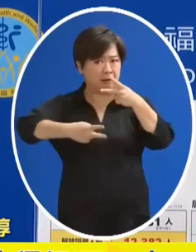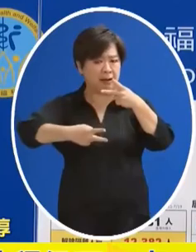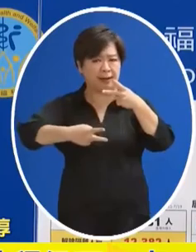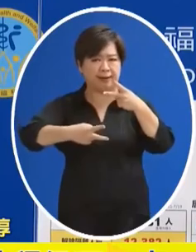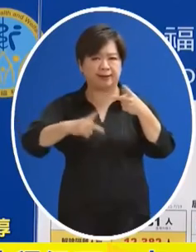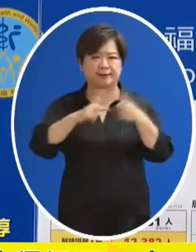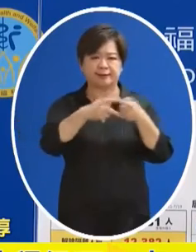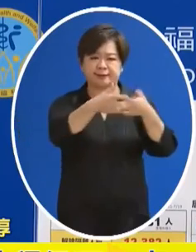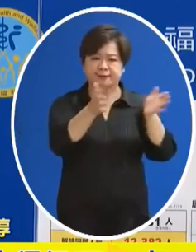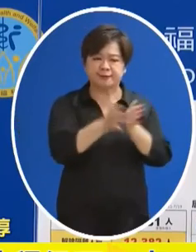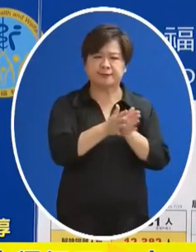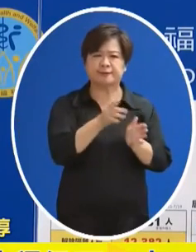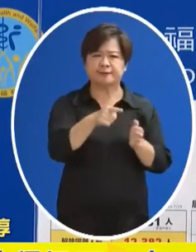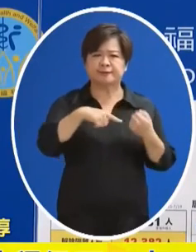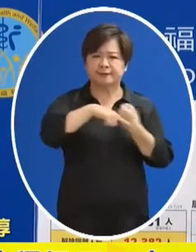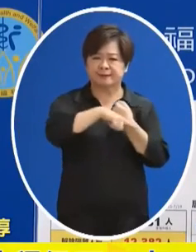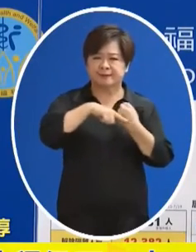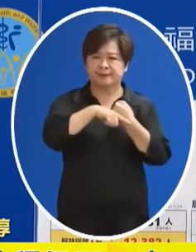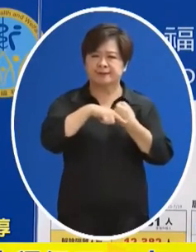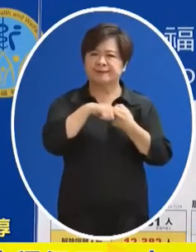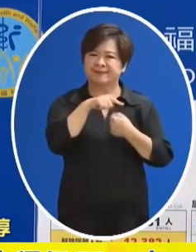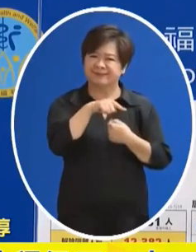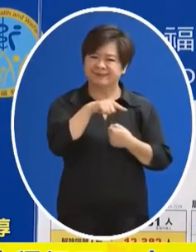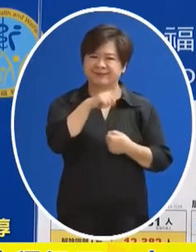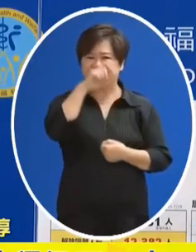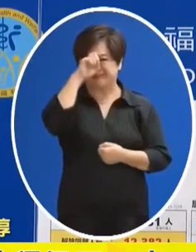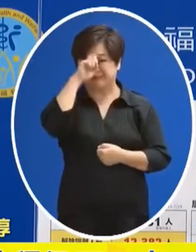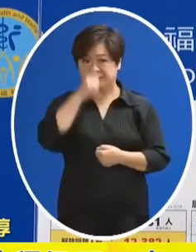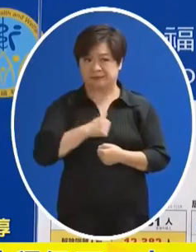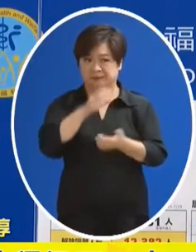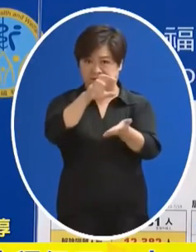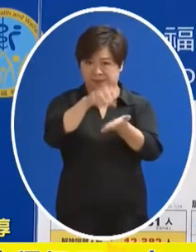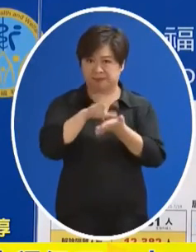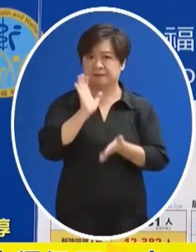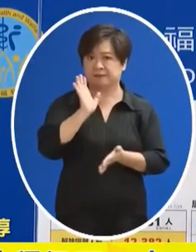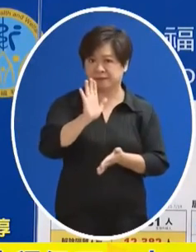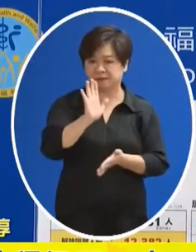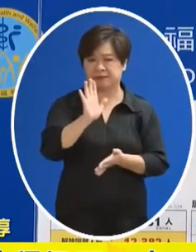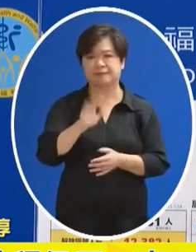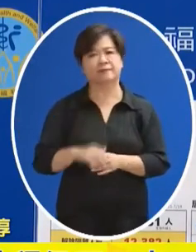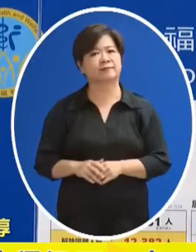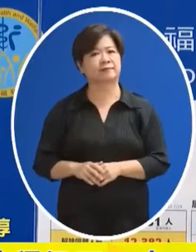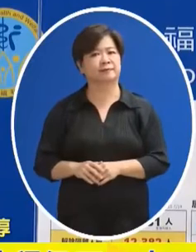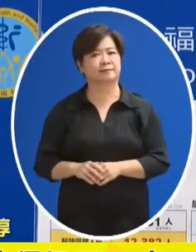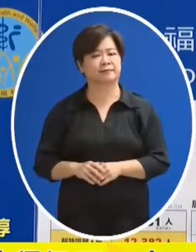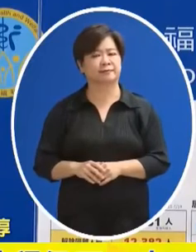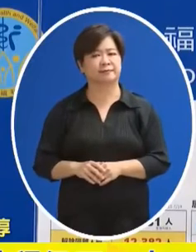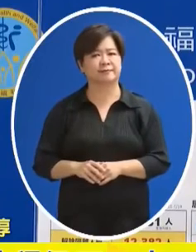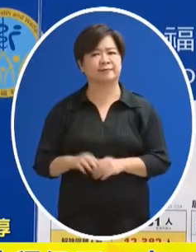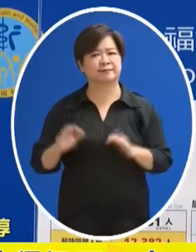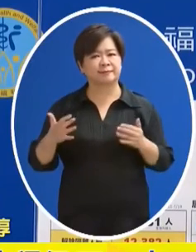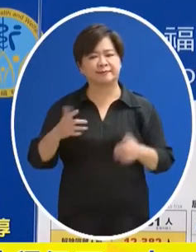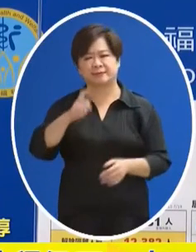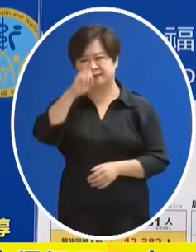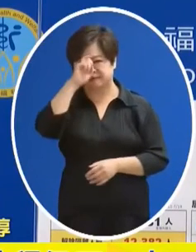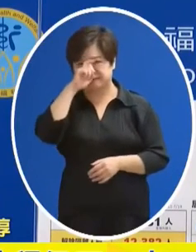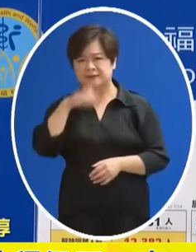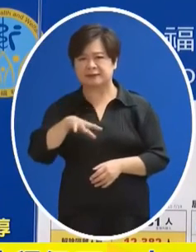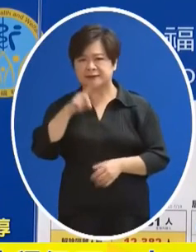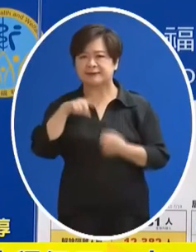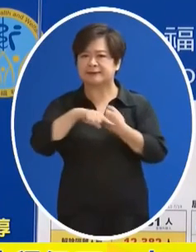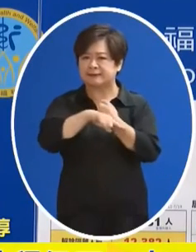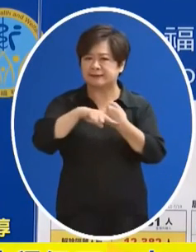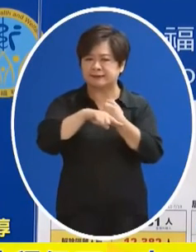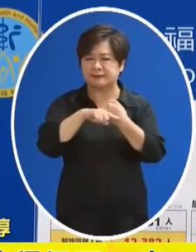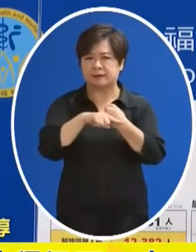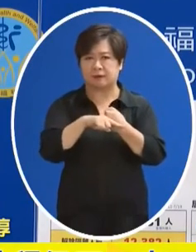以小组我想很多的委员希望有实证的资料的立场来看，大概也会希望有一个确实有做过这